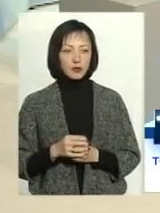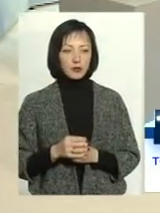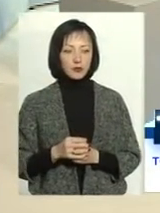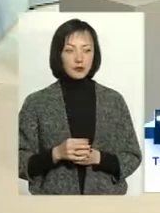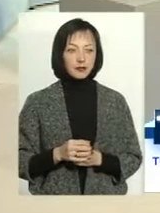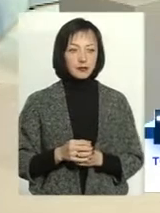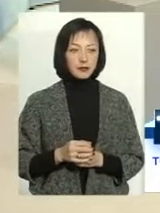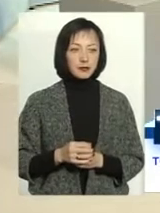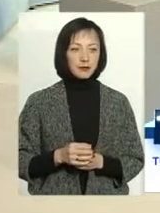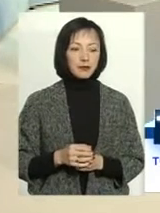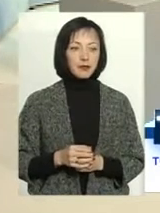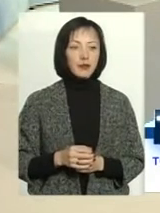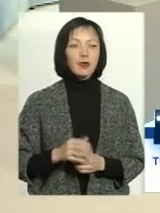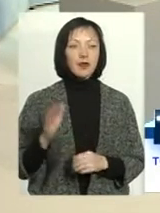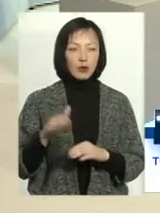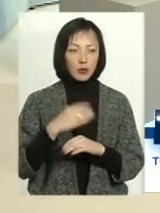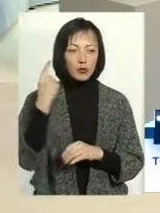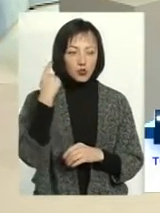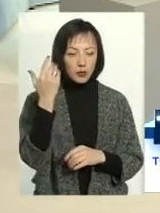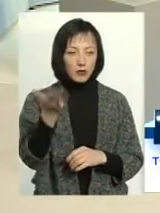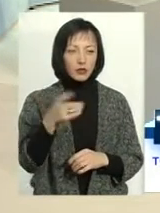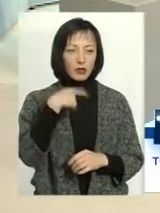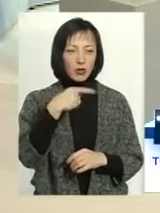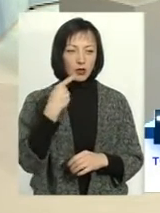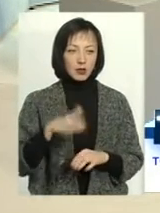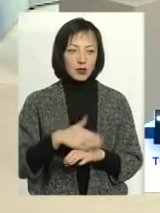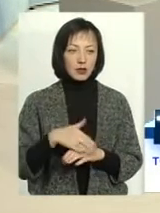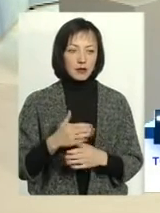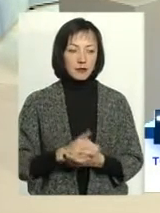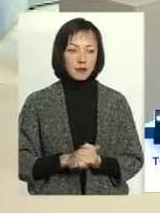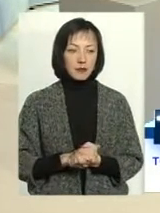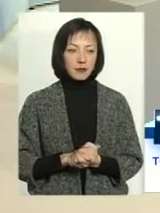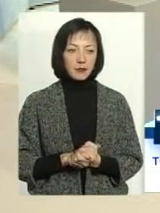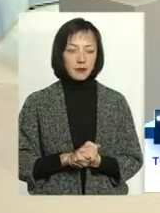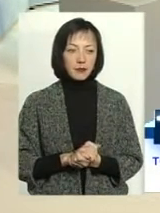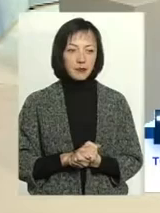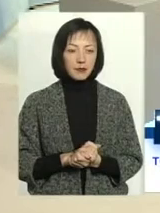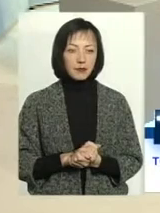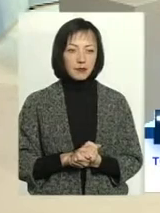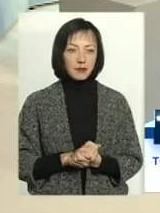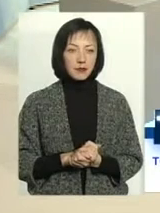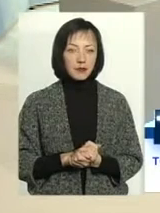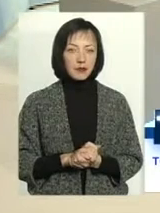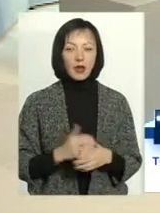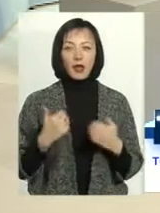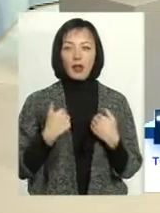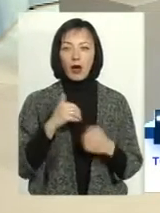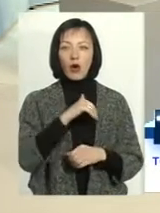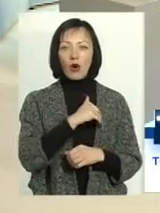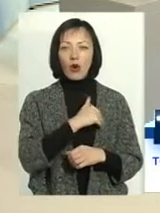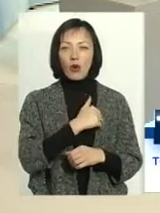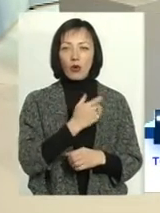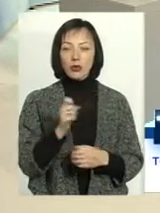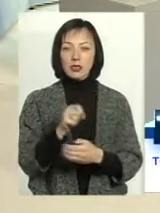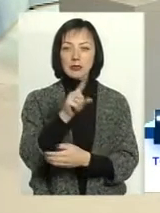Алло. Ми вас чуємо. Говоріть, будь ласка. Я хочу запитати,